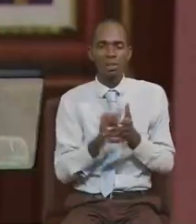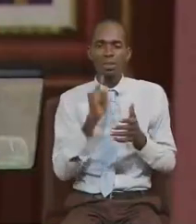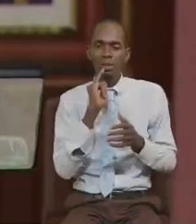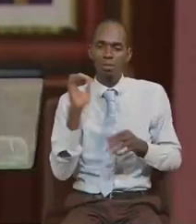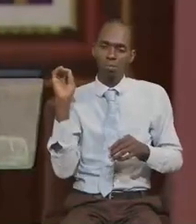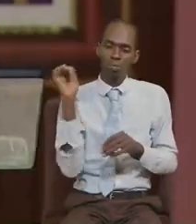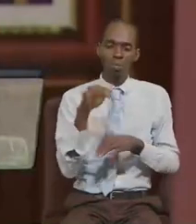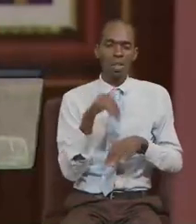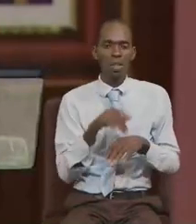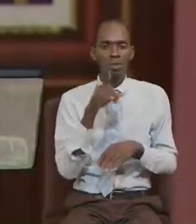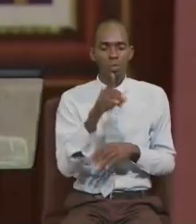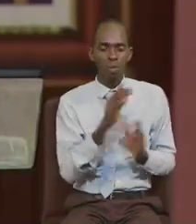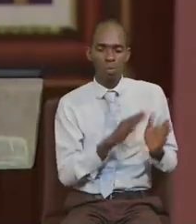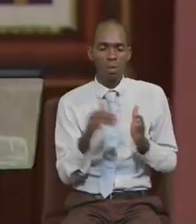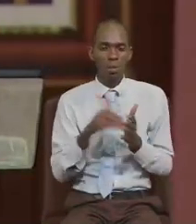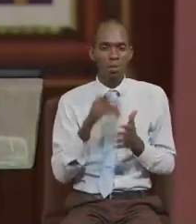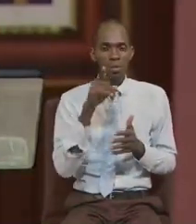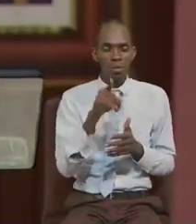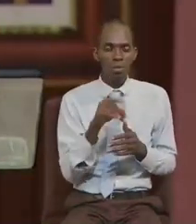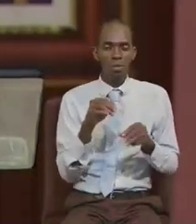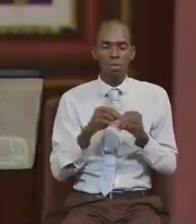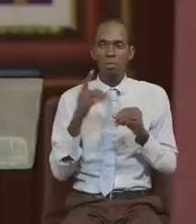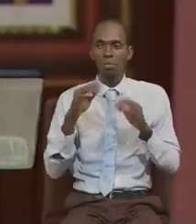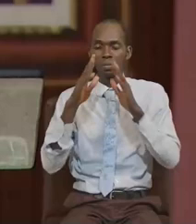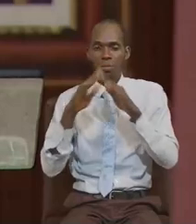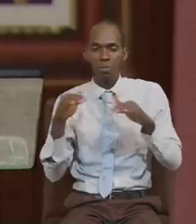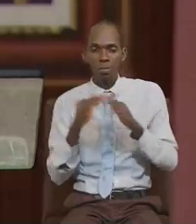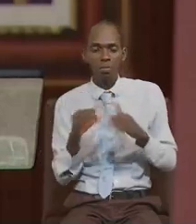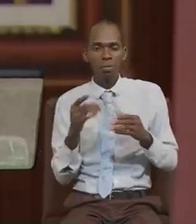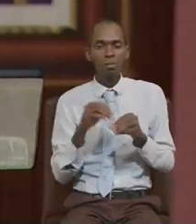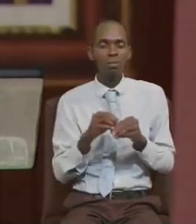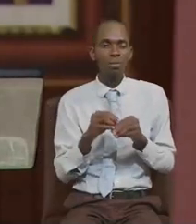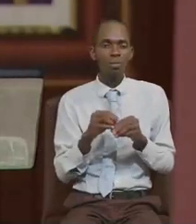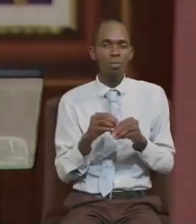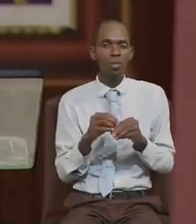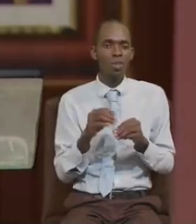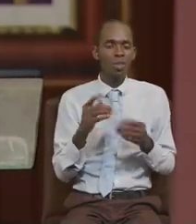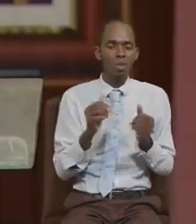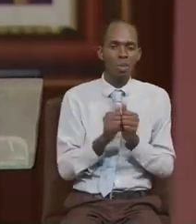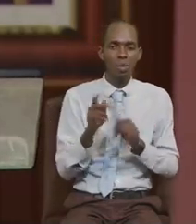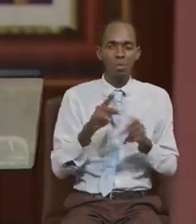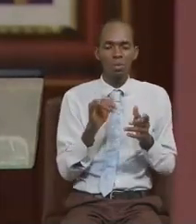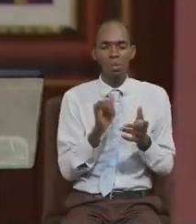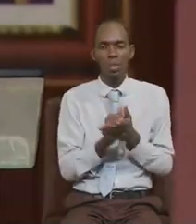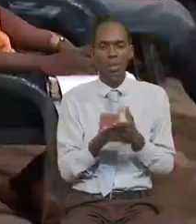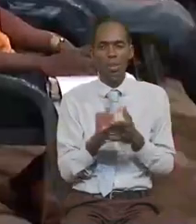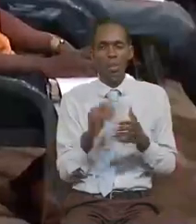tes ennemis, ou bien de ceux-là, ou des puissants des ténèbres, cette flèche ne pourra jamais t'atteindre.